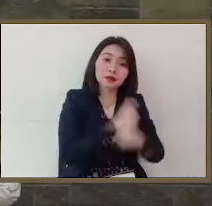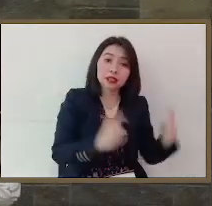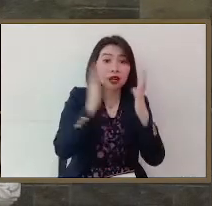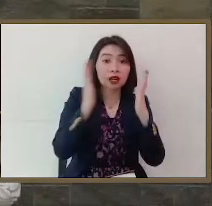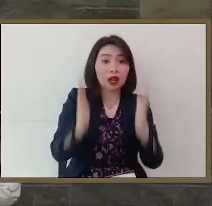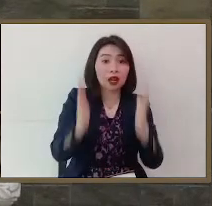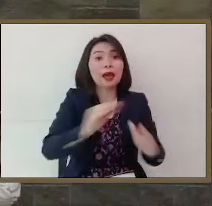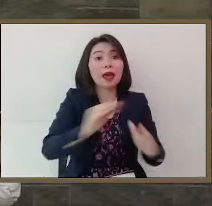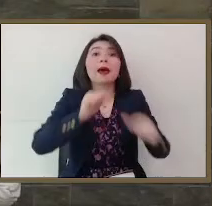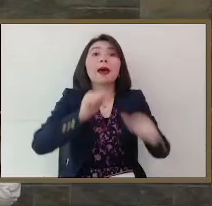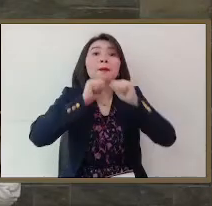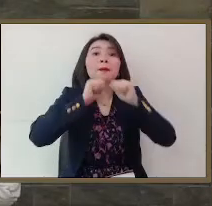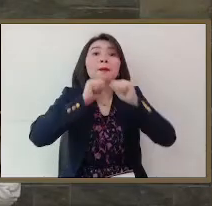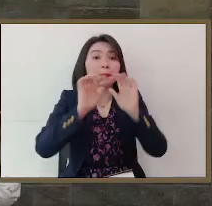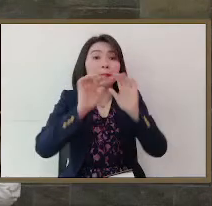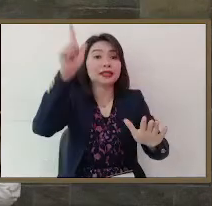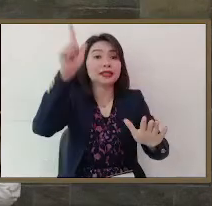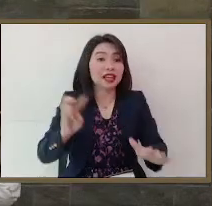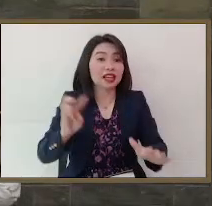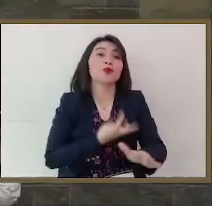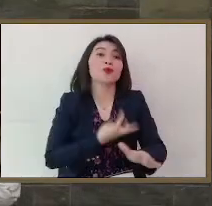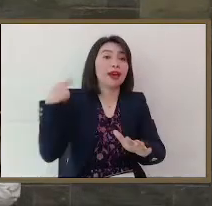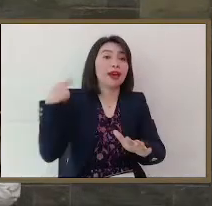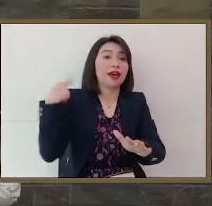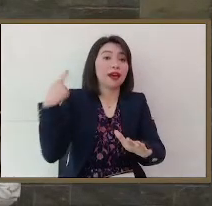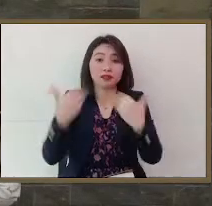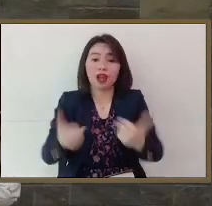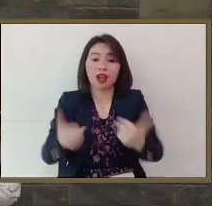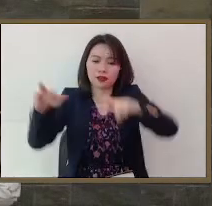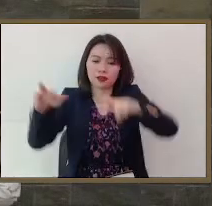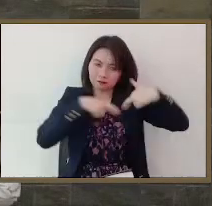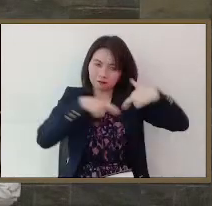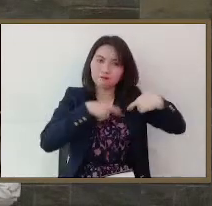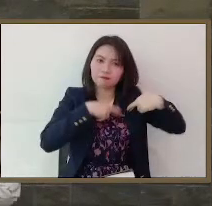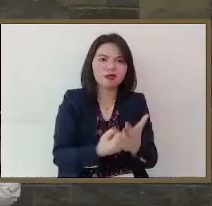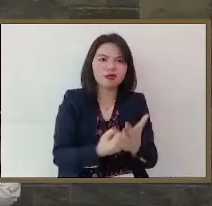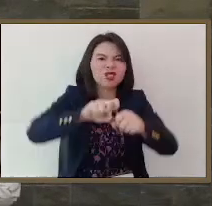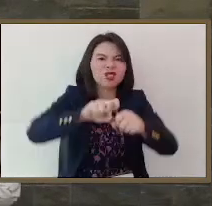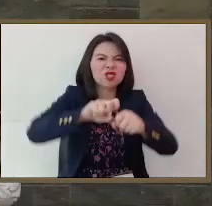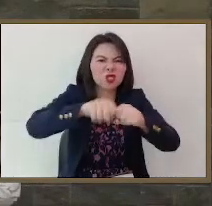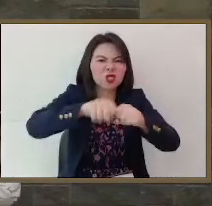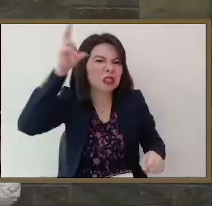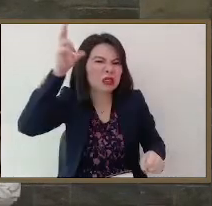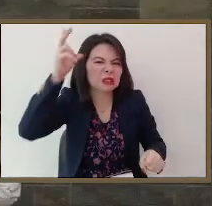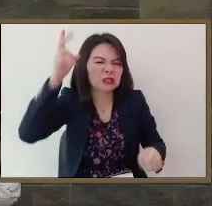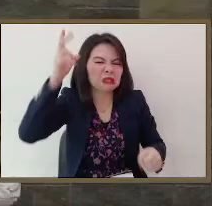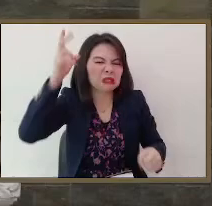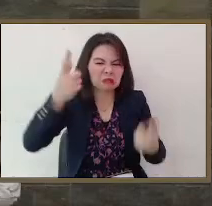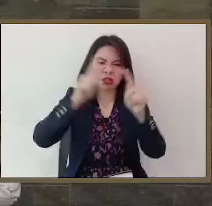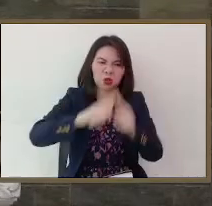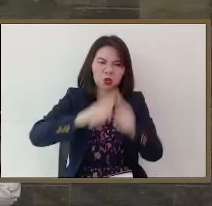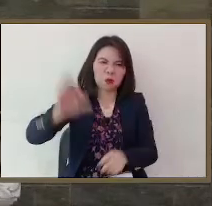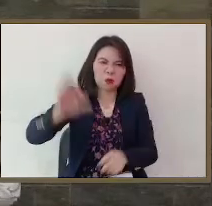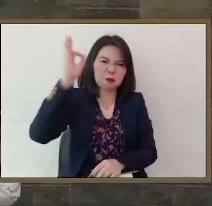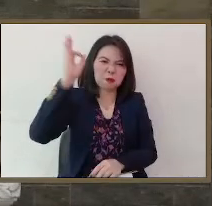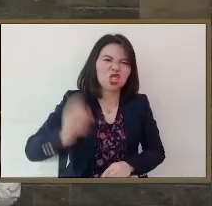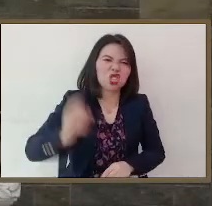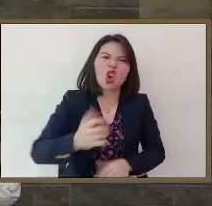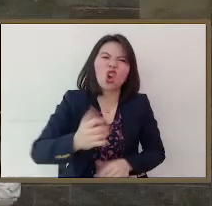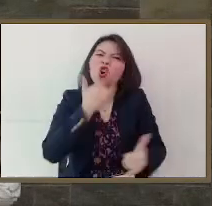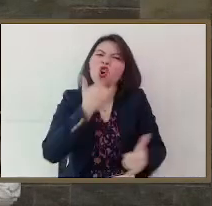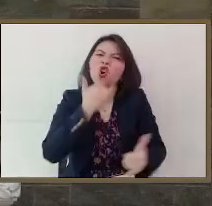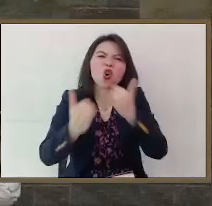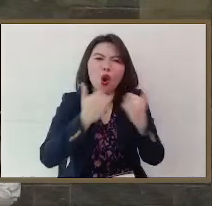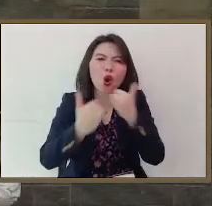God, we got it. Amen? So, the devil is trying to preach the scripture out